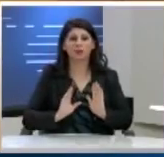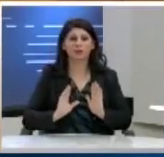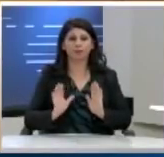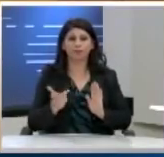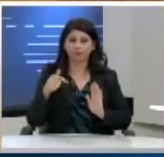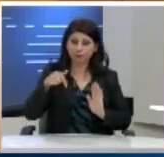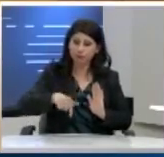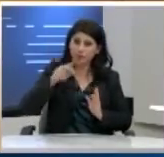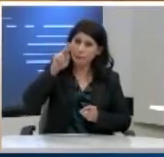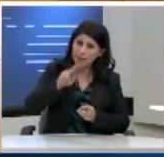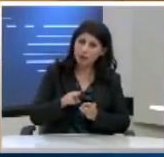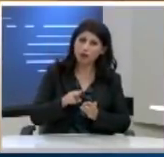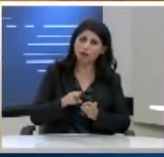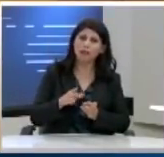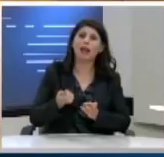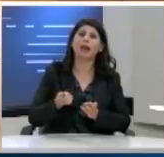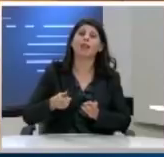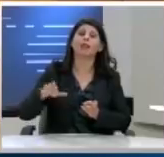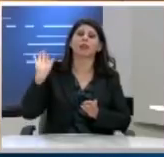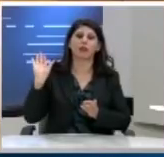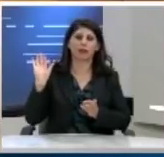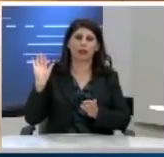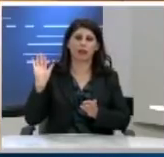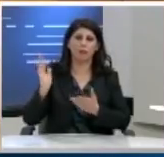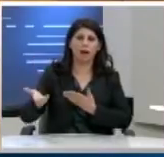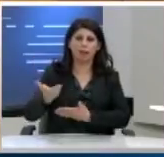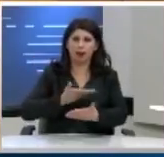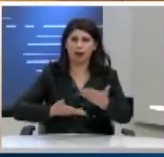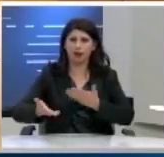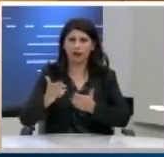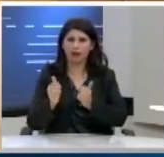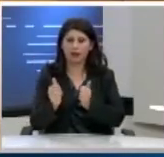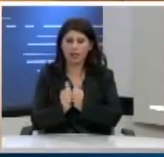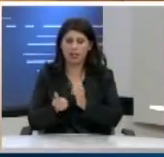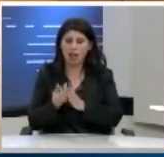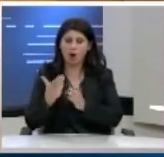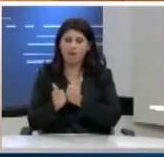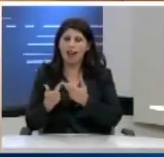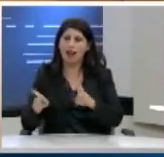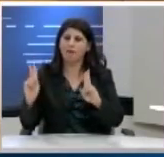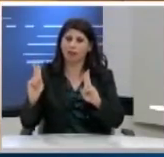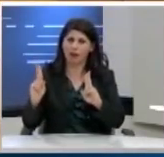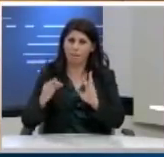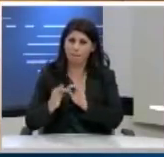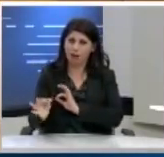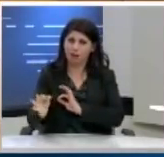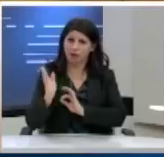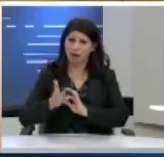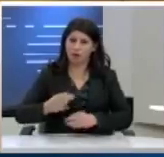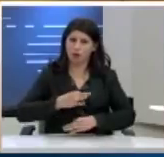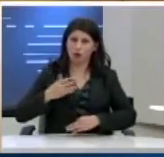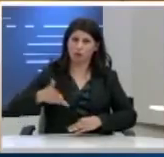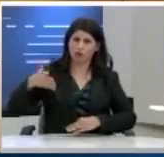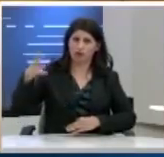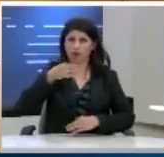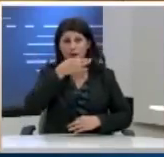τη μείωση δεν την κάναμε με ανταλλαγή νεοφιλελεύθερα μέτρα για να μπορεί ο κύριος Μητσοτάκης να